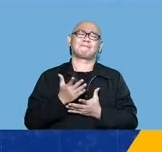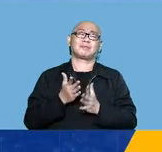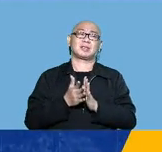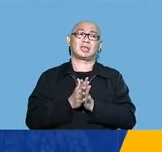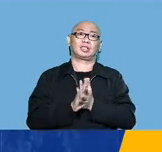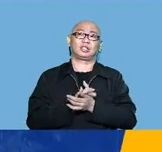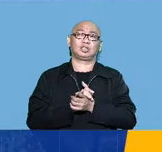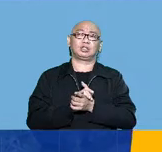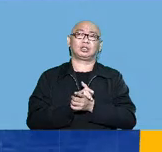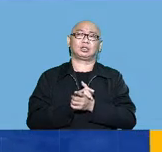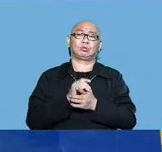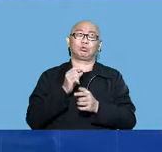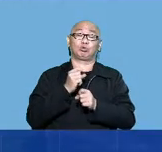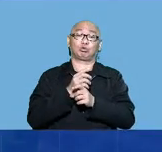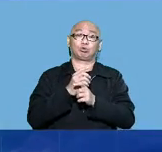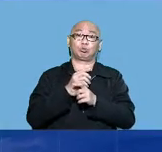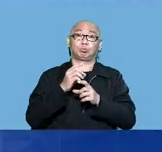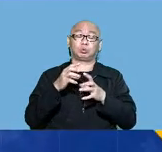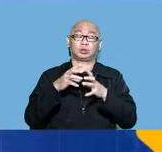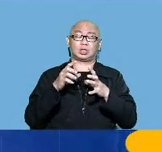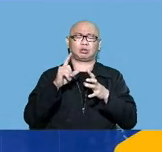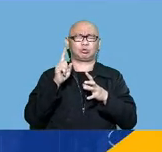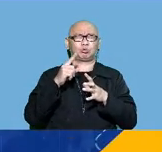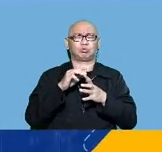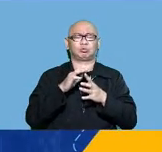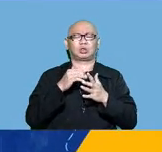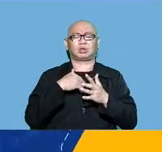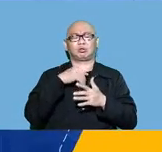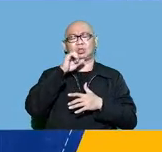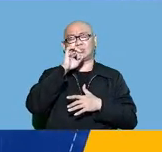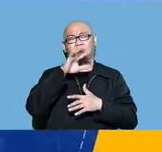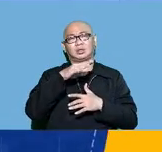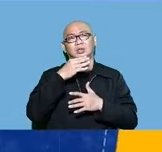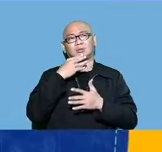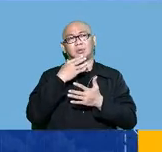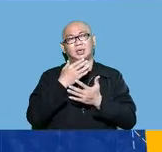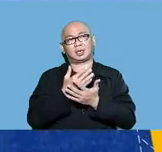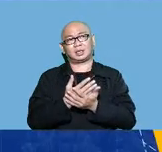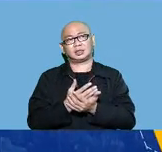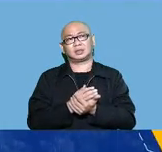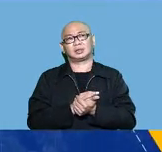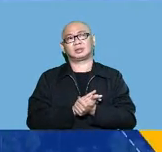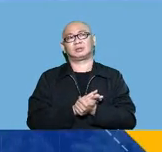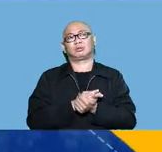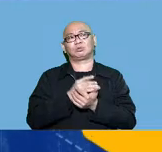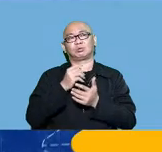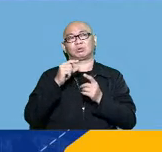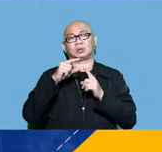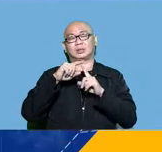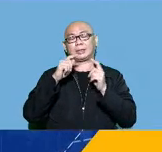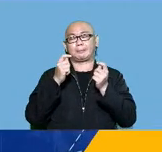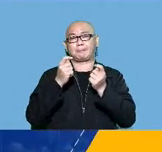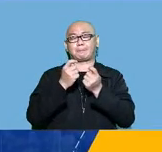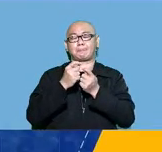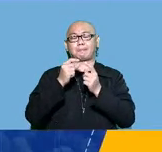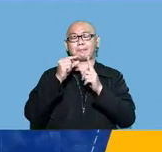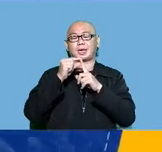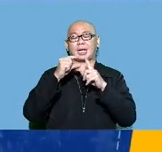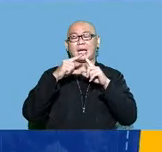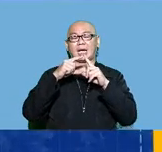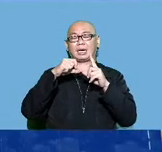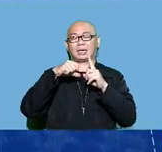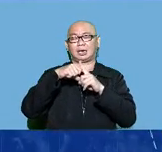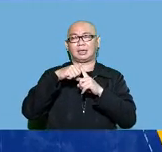menjadi guru besar terlebih dahulu. Kemudian saya ucapkan terima kasih kepada tim PAK dan peer review karya